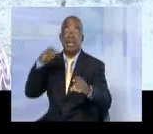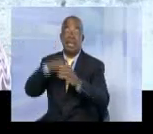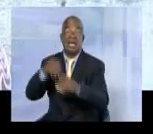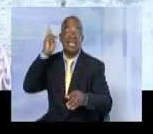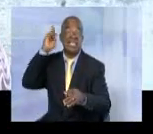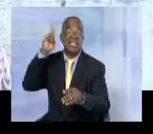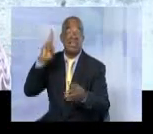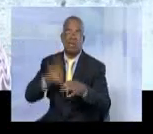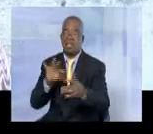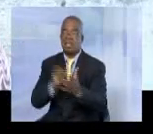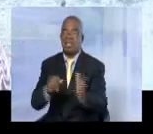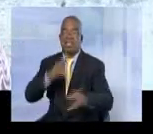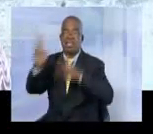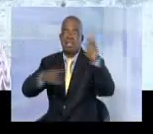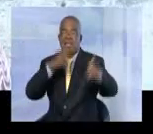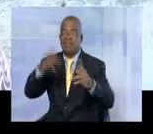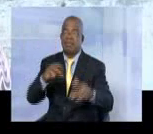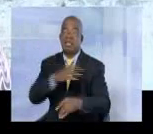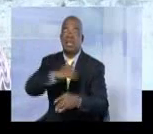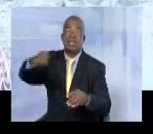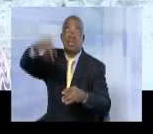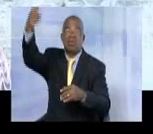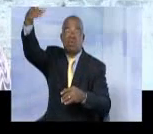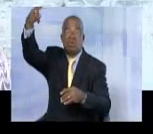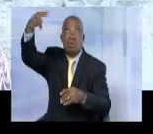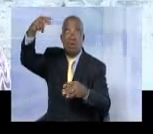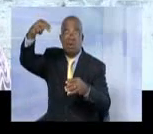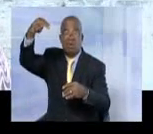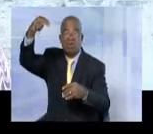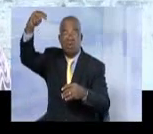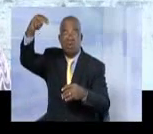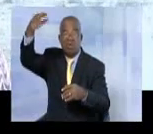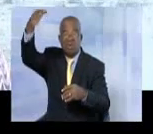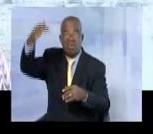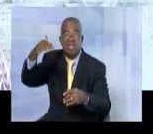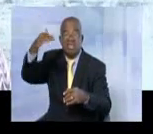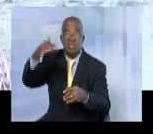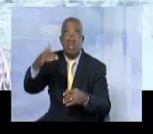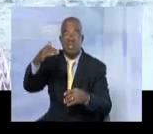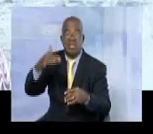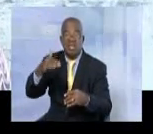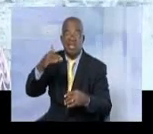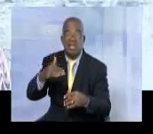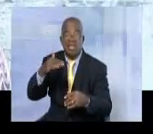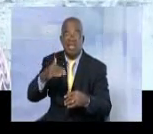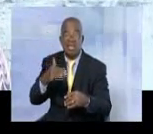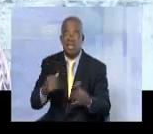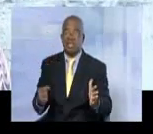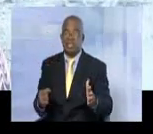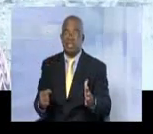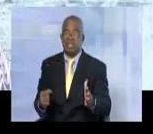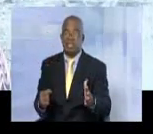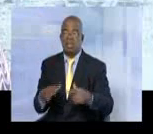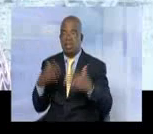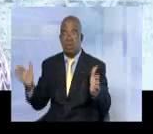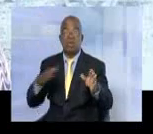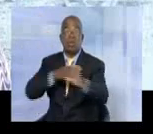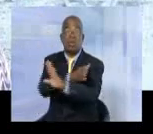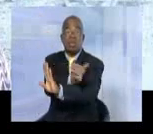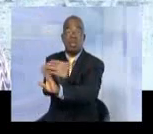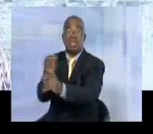Kouto. Kouto, ils ont un peu transité par Sahara. Sahara, ils sont rentrés dans le pays Koro, qui sont